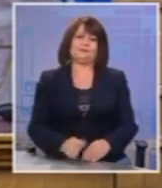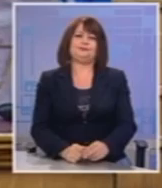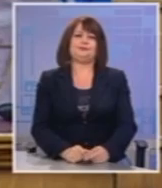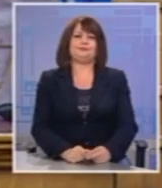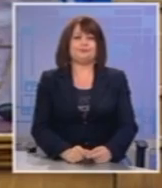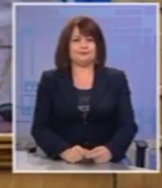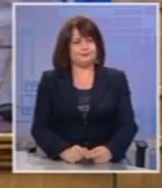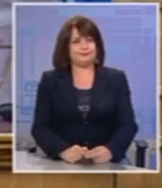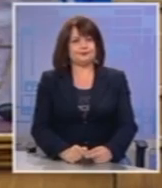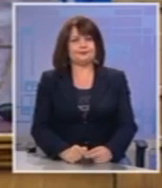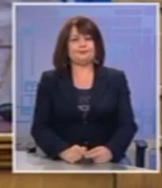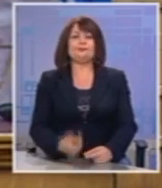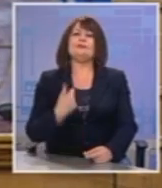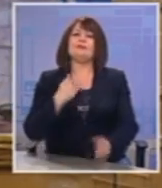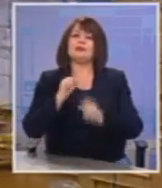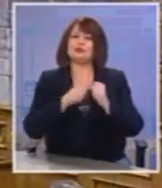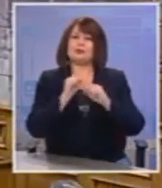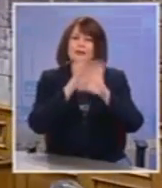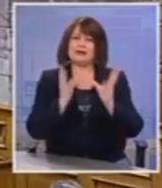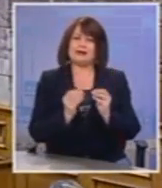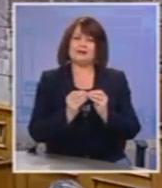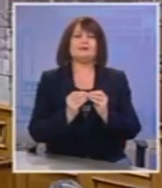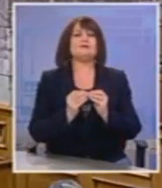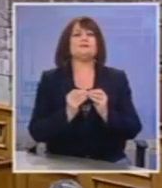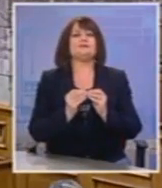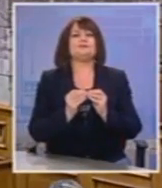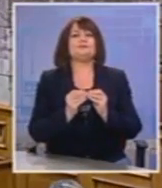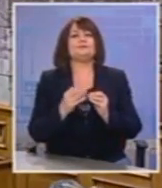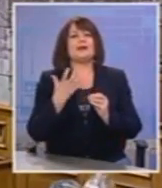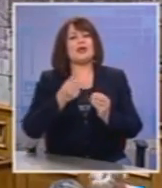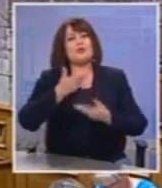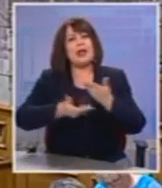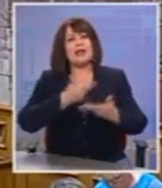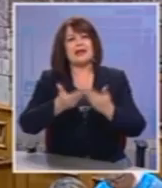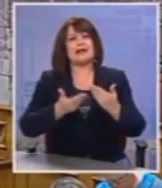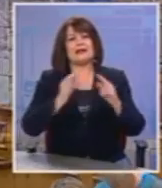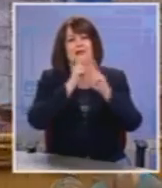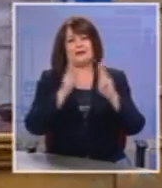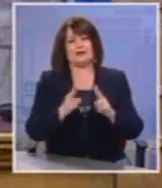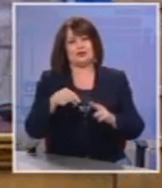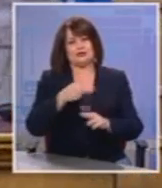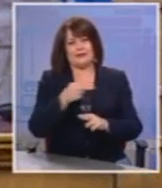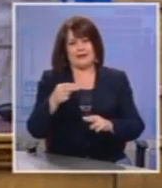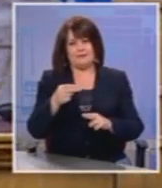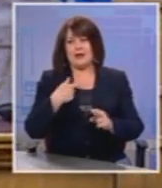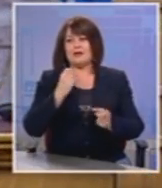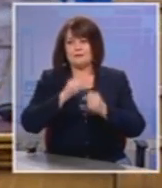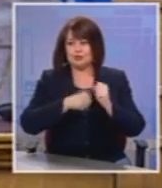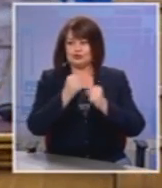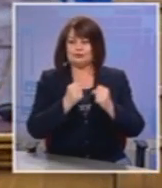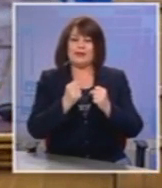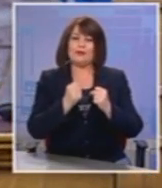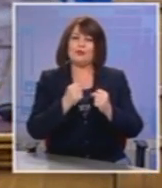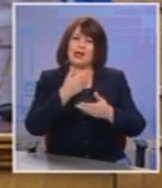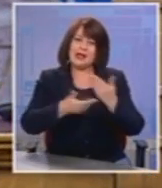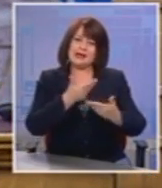γερμανία προσπαθούμε γενικότερα να έχουμε αλληλεγγύη διεθνώς για το θέμα προσπαθούμε να την εδραιώσουμε αυτή